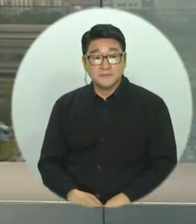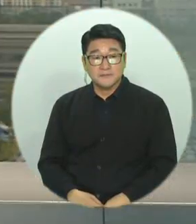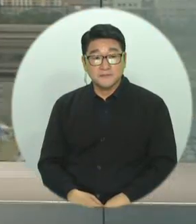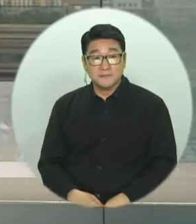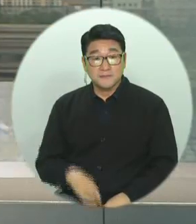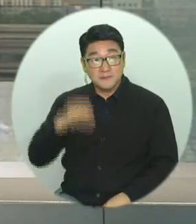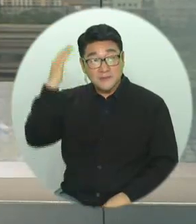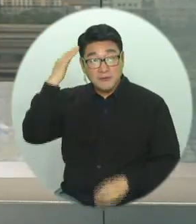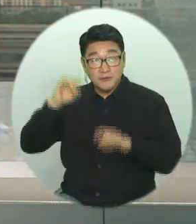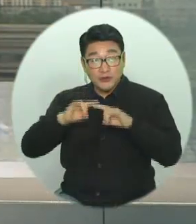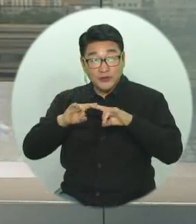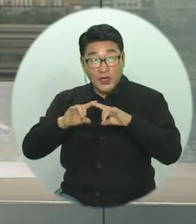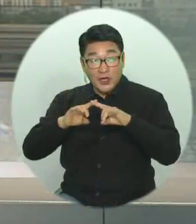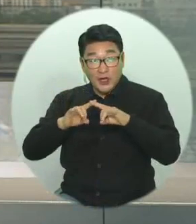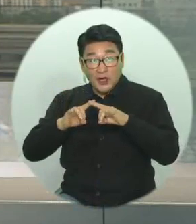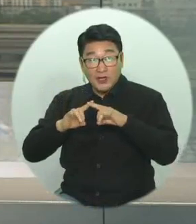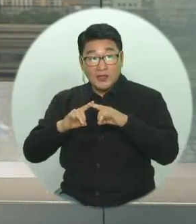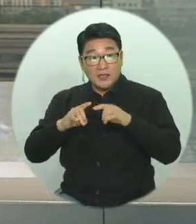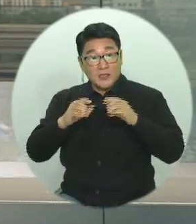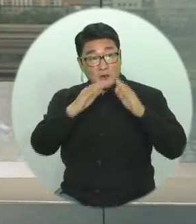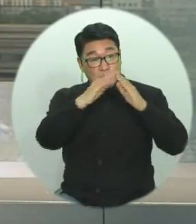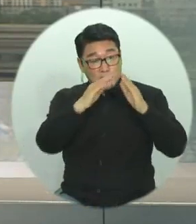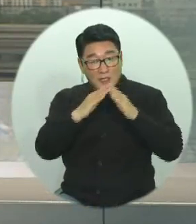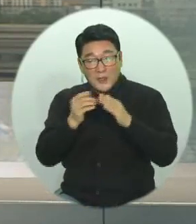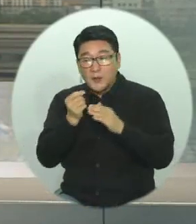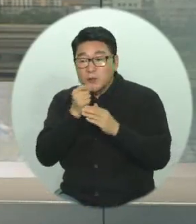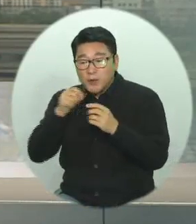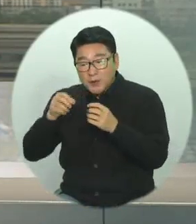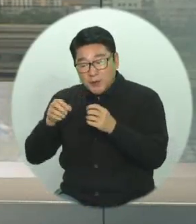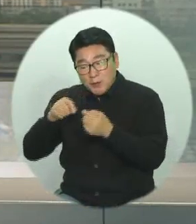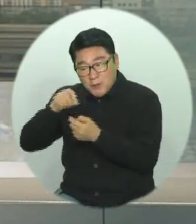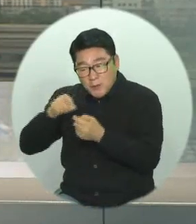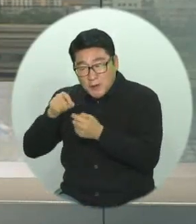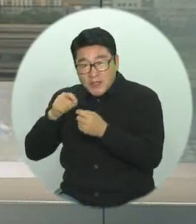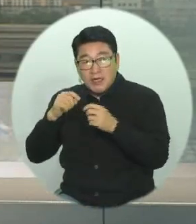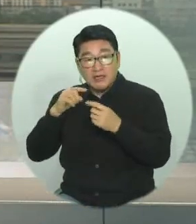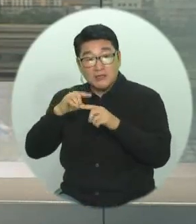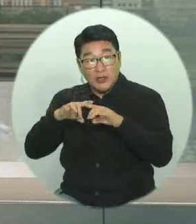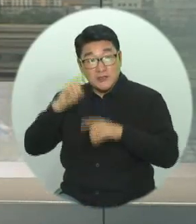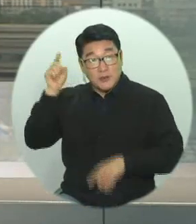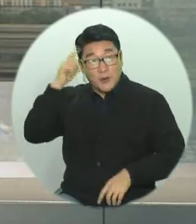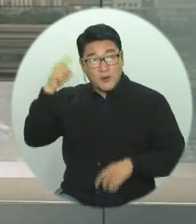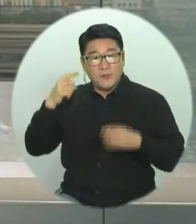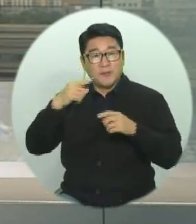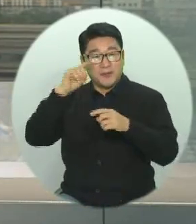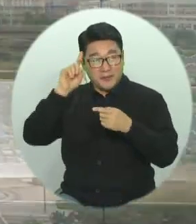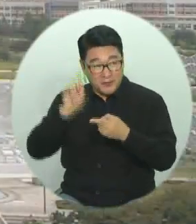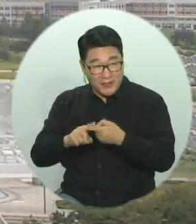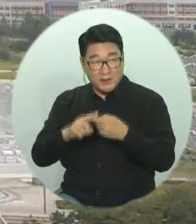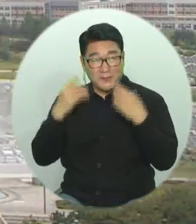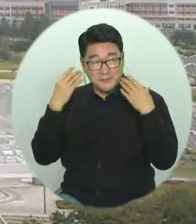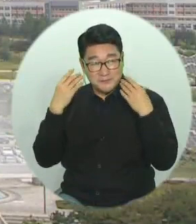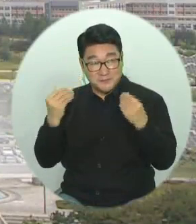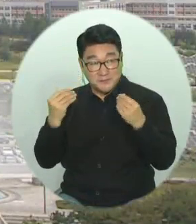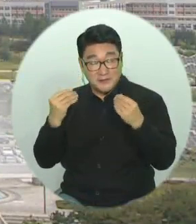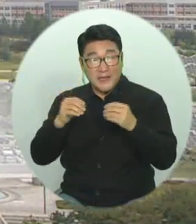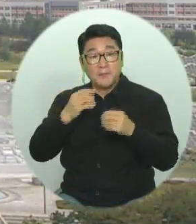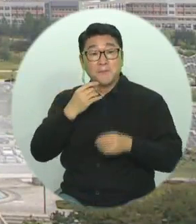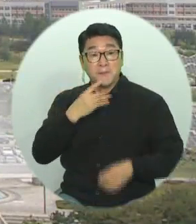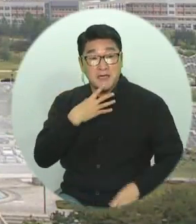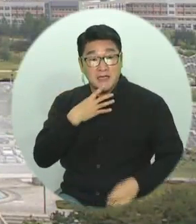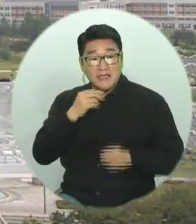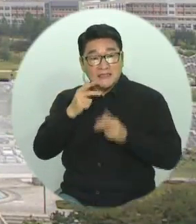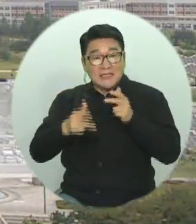숨졌습니다 역이 주택과 소상공인용 전기요금을 동결한다고 오늘 밝혔습니다 다만 산업용